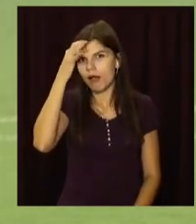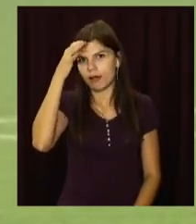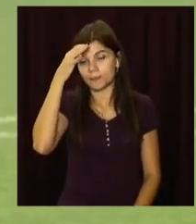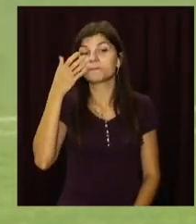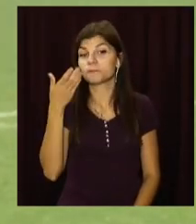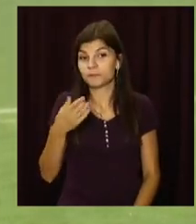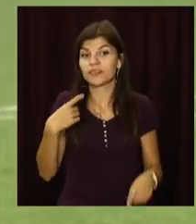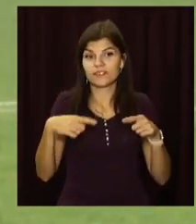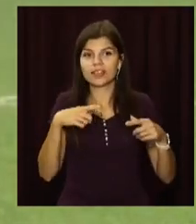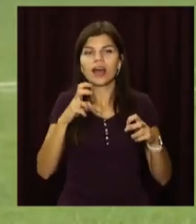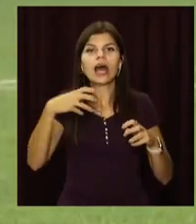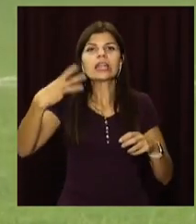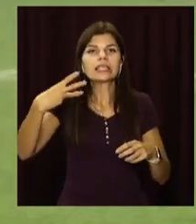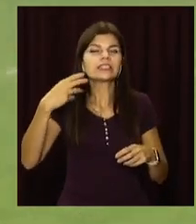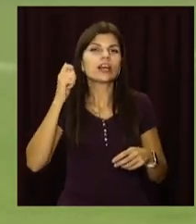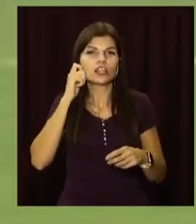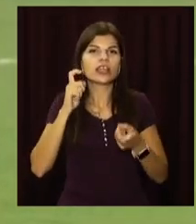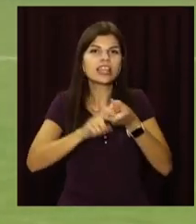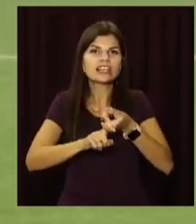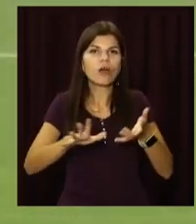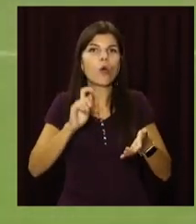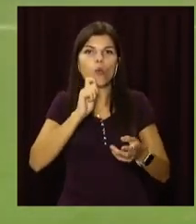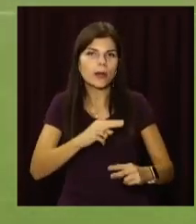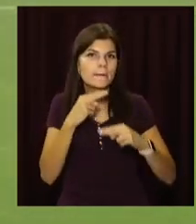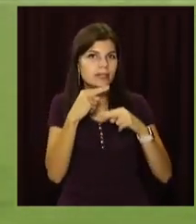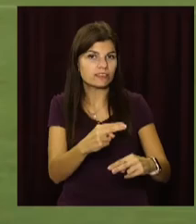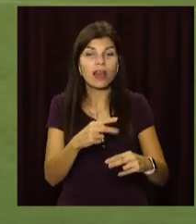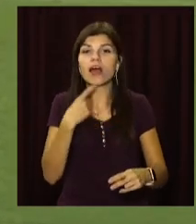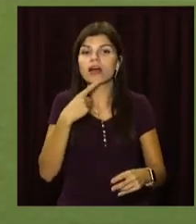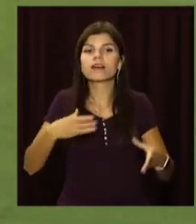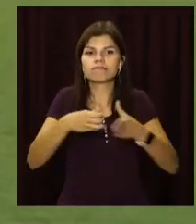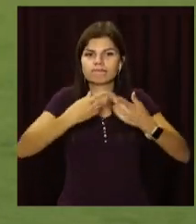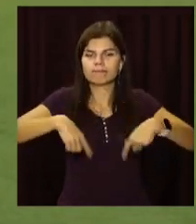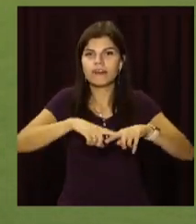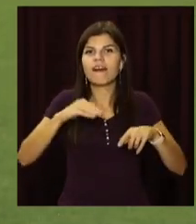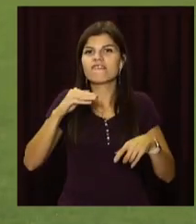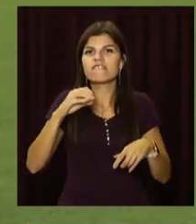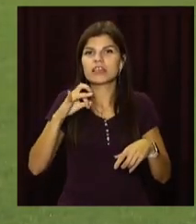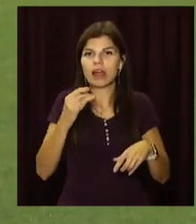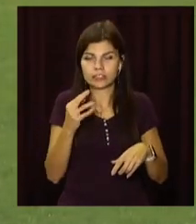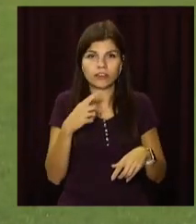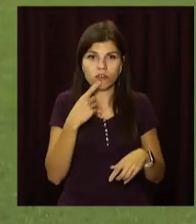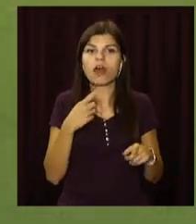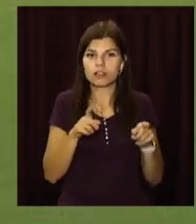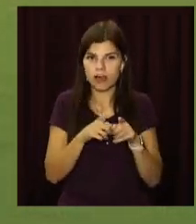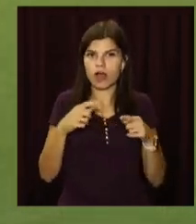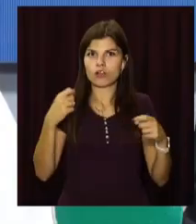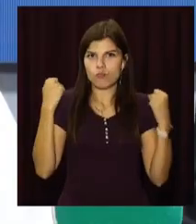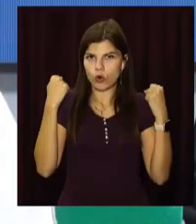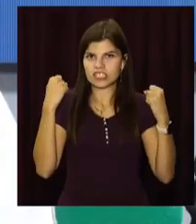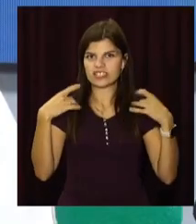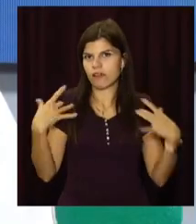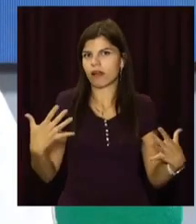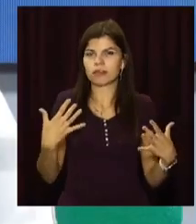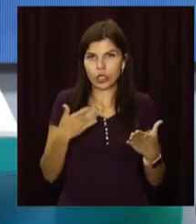поєдинок присвятять 30-річчю незалежності України. У федерації кажуть, Дніпро заслуговує на таке спортивне свято.